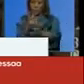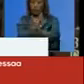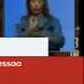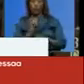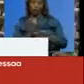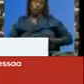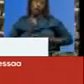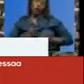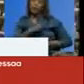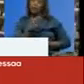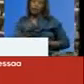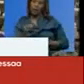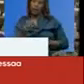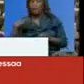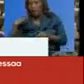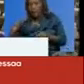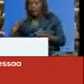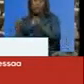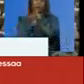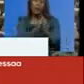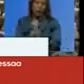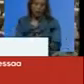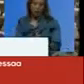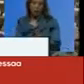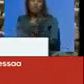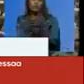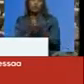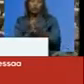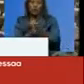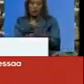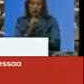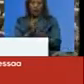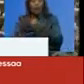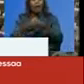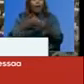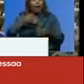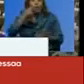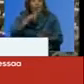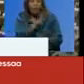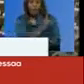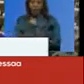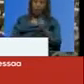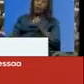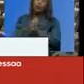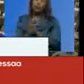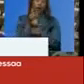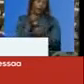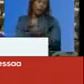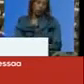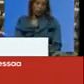በዜጎቻችን ህይወትና በግልም በጋራም ንብረቶቻችን ላይ ቀላል የማይባል ጉዳት